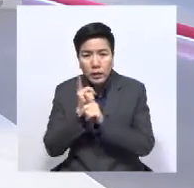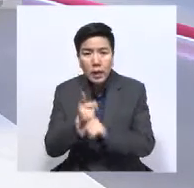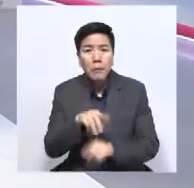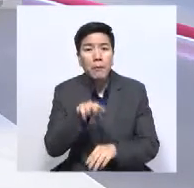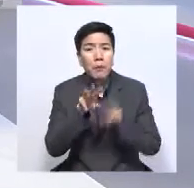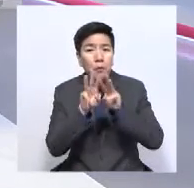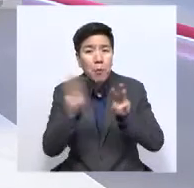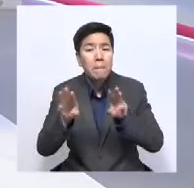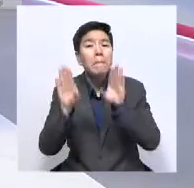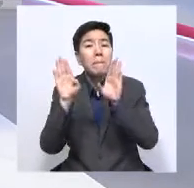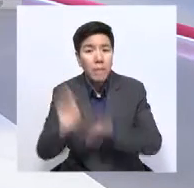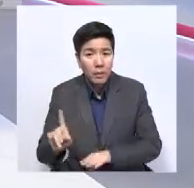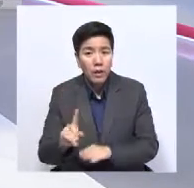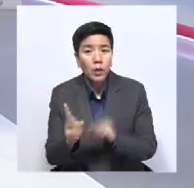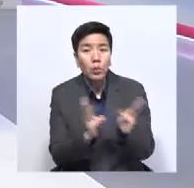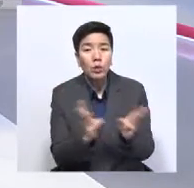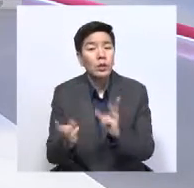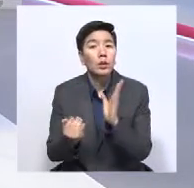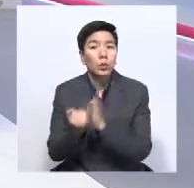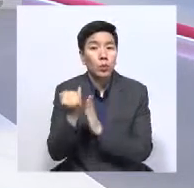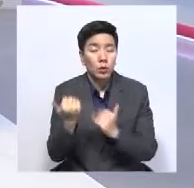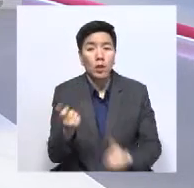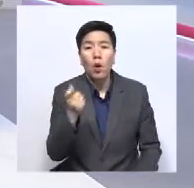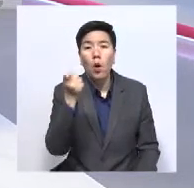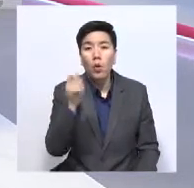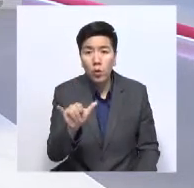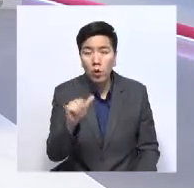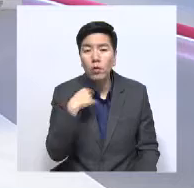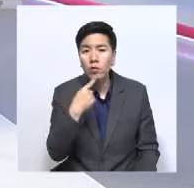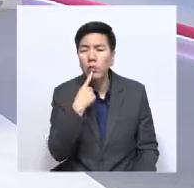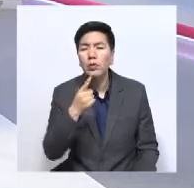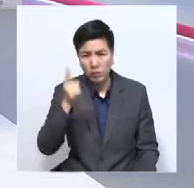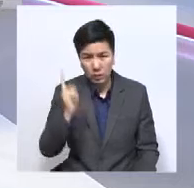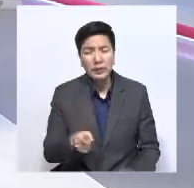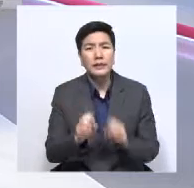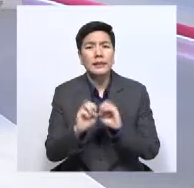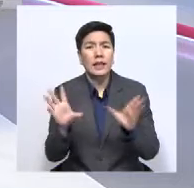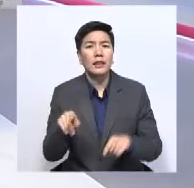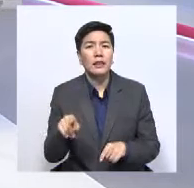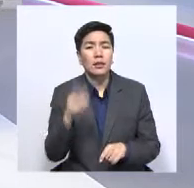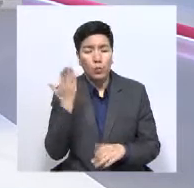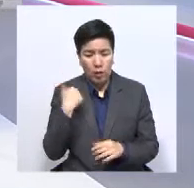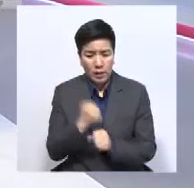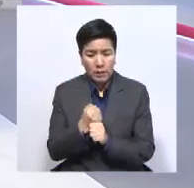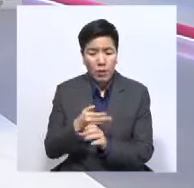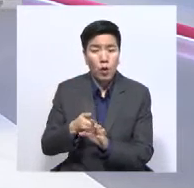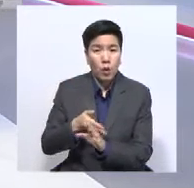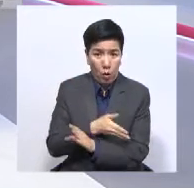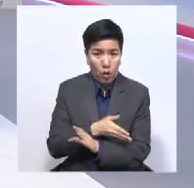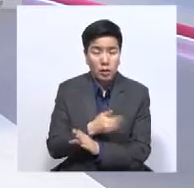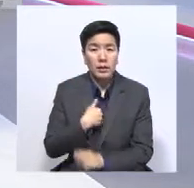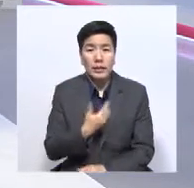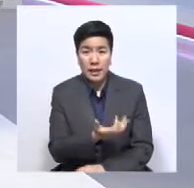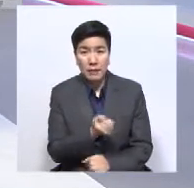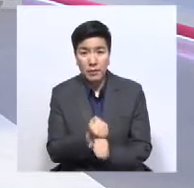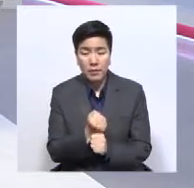อย.ได้เนี่ยต้องตรวจสอบแบบไหนถึงจะถูกต้องเพราะว่าอย.ทางคุณแพทเองก็ค่อนข้างยืนยันชัดเจนนะว่าก่อนที่จะรับงานเนี่ยเข้าไปตรวจสอบแล้ว